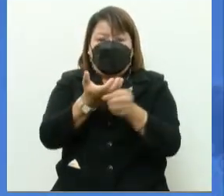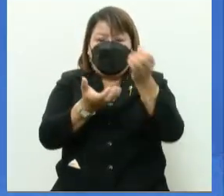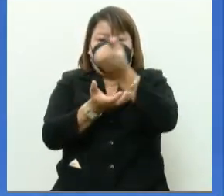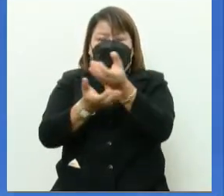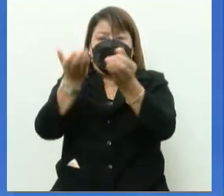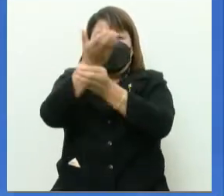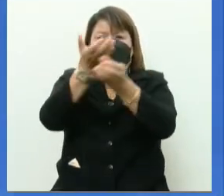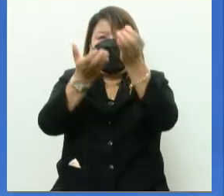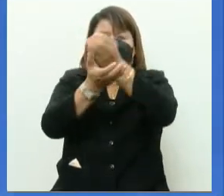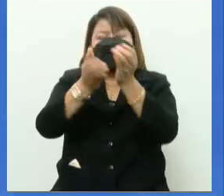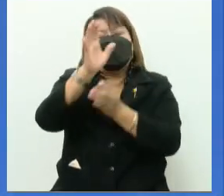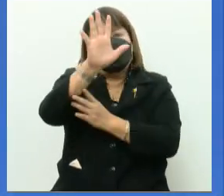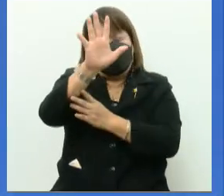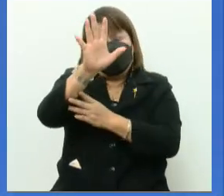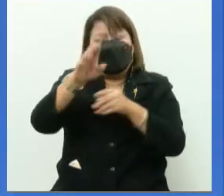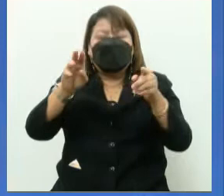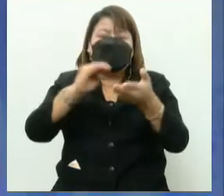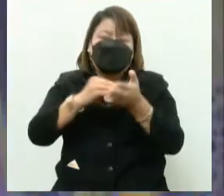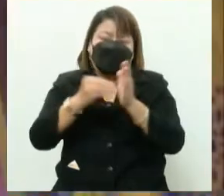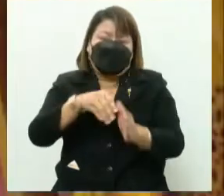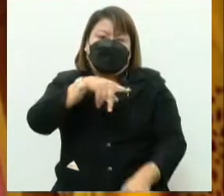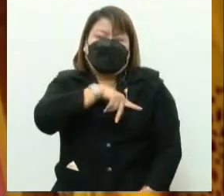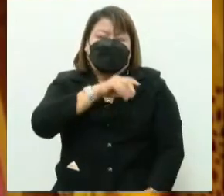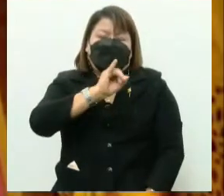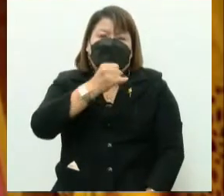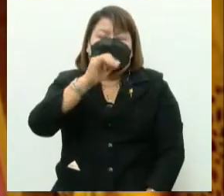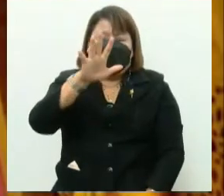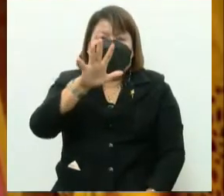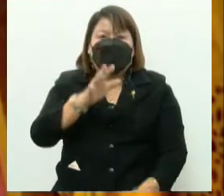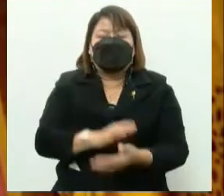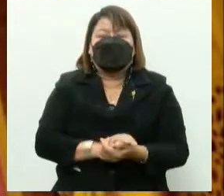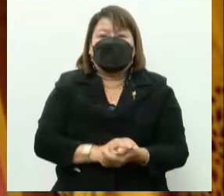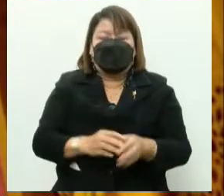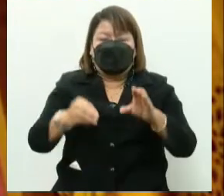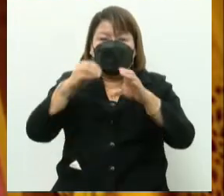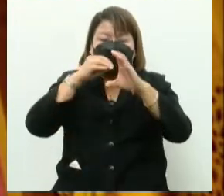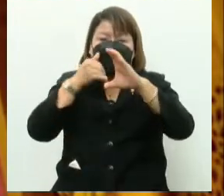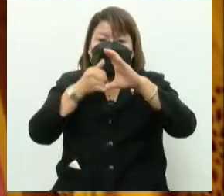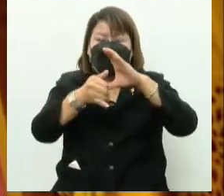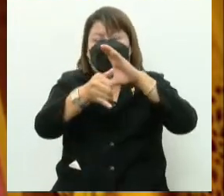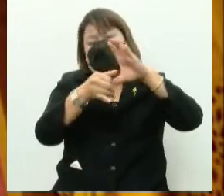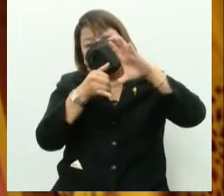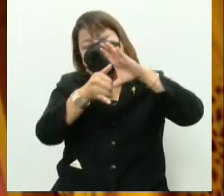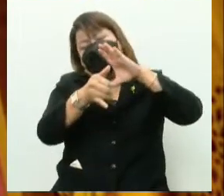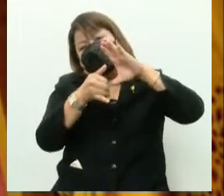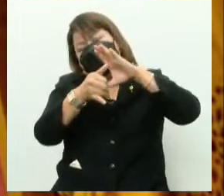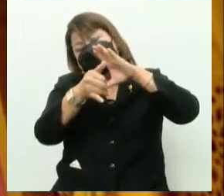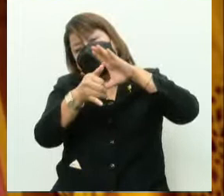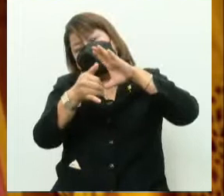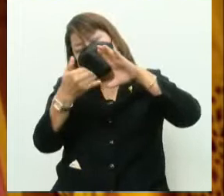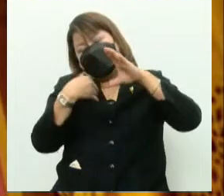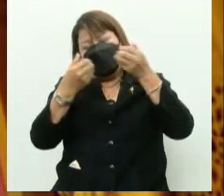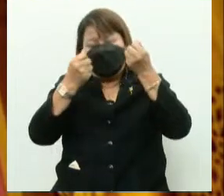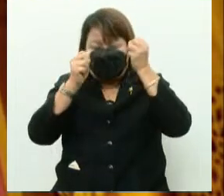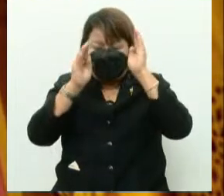ค์ต่อด้วยปล้องฉไหนของยอดฉัตรสำหรับภายในองค์พระบรมธาตุเจดีย์นั้นได้ออก